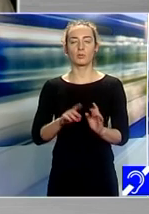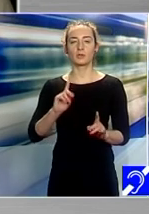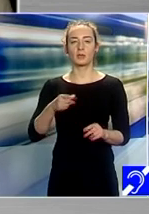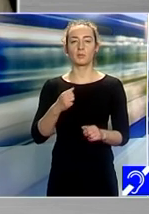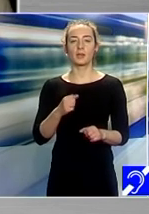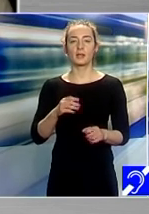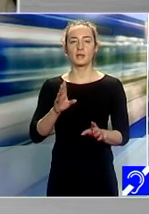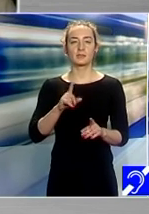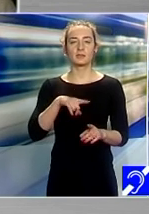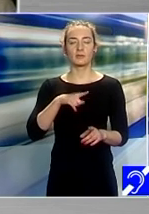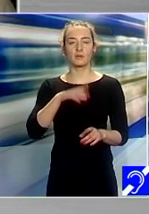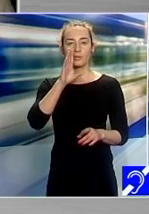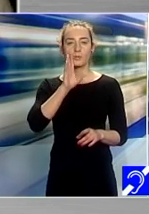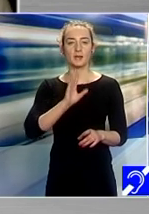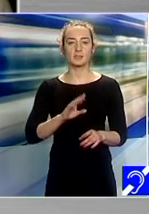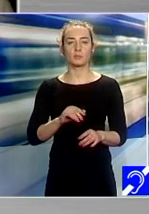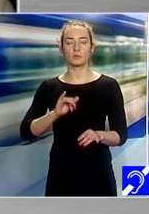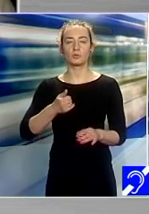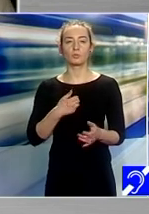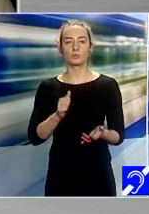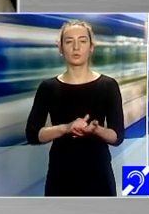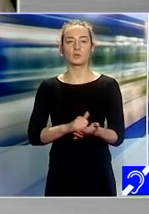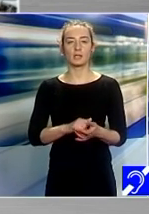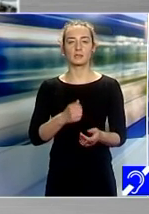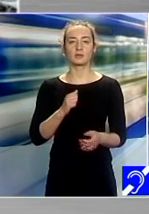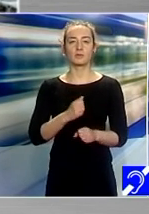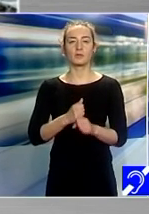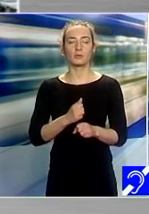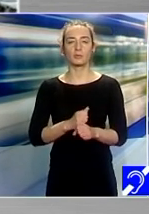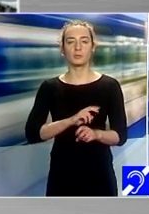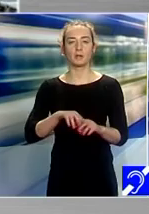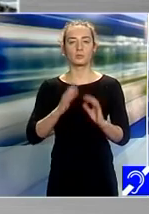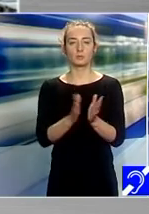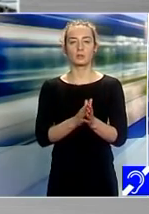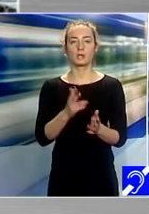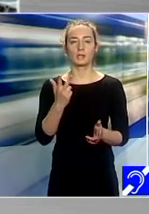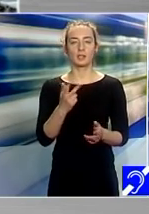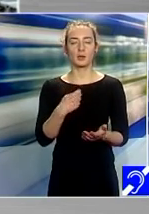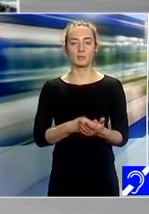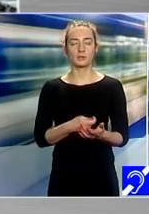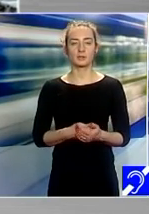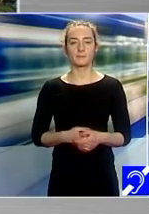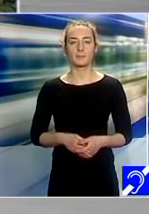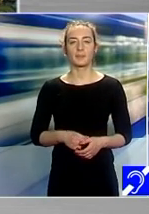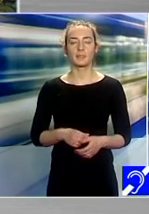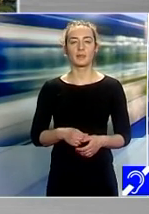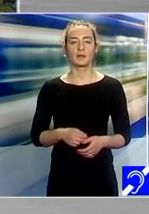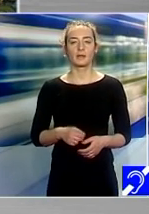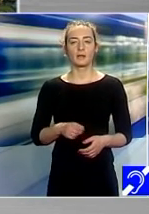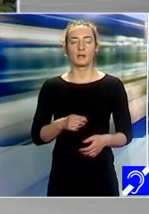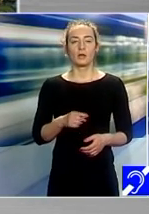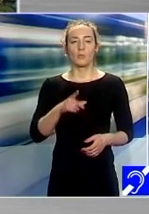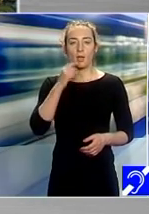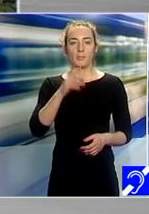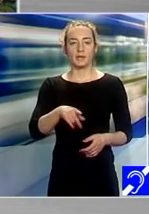mult, iar un singur dosar să fie de ajuns pentru toate cele trei tipuri de plăți. Guvernanții vor să afle chiar de la cetățeni situațiile absurde în care au fost puși